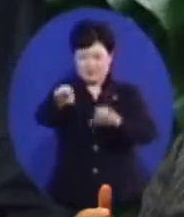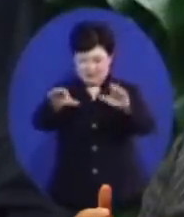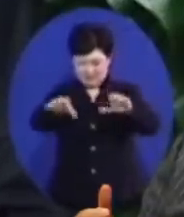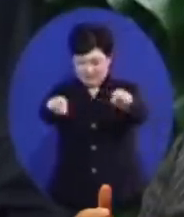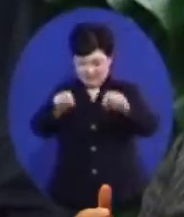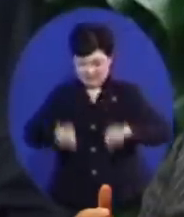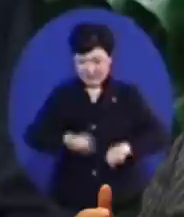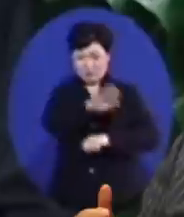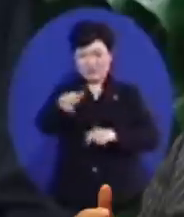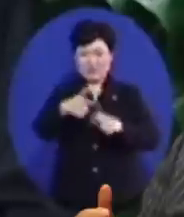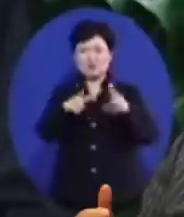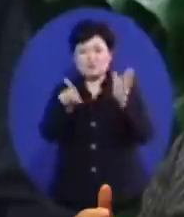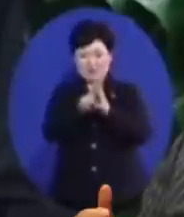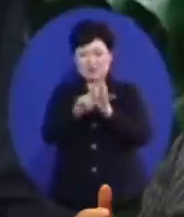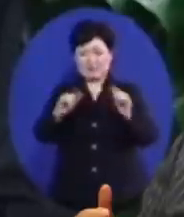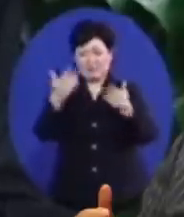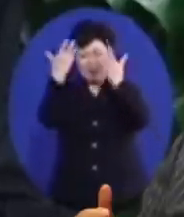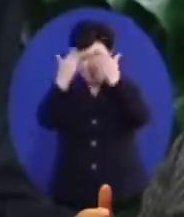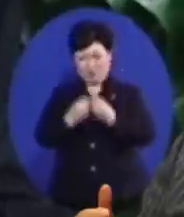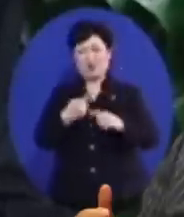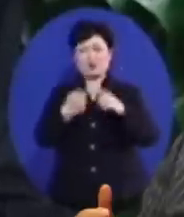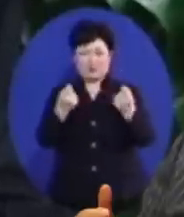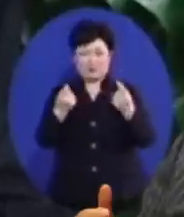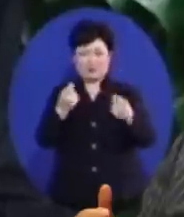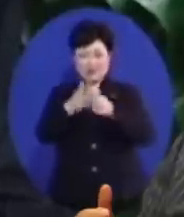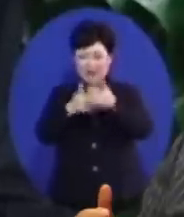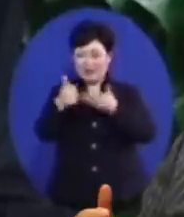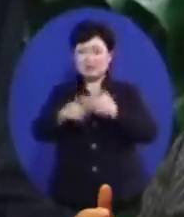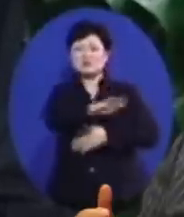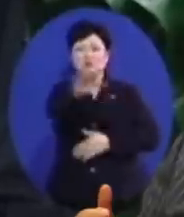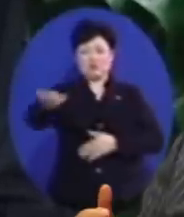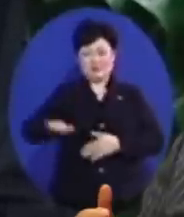한 비유인 것입니다. 하나님이 여러분 우리를